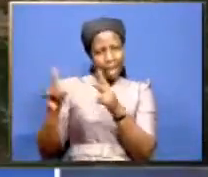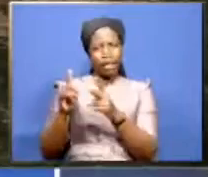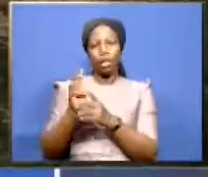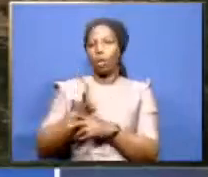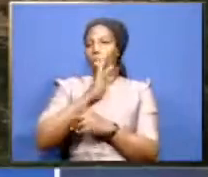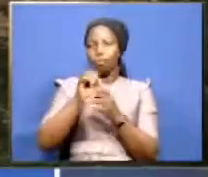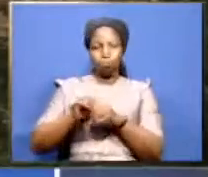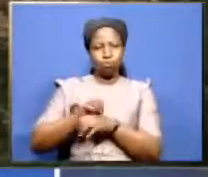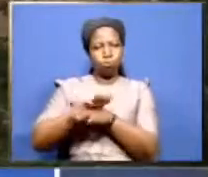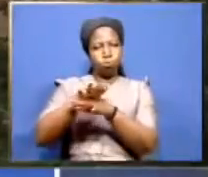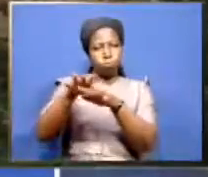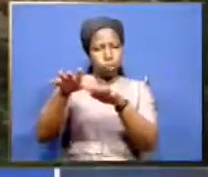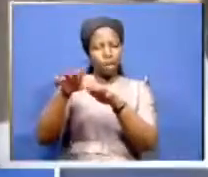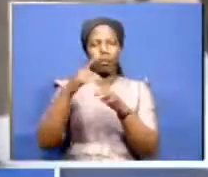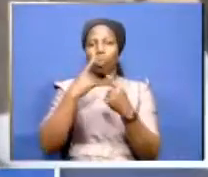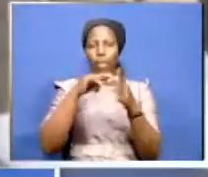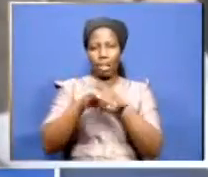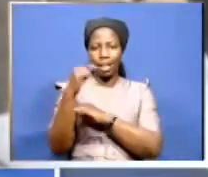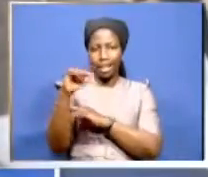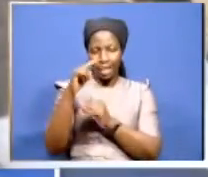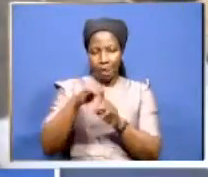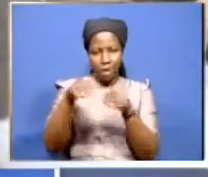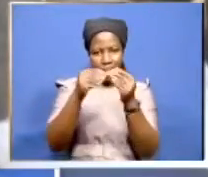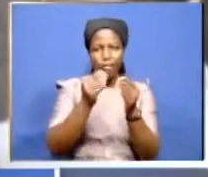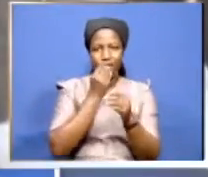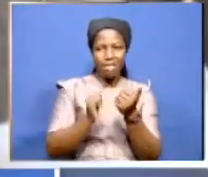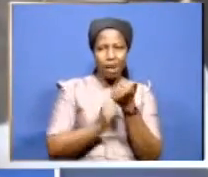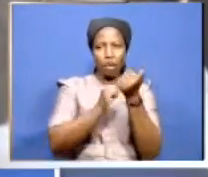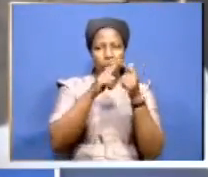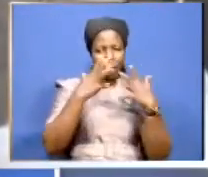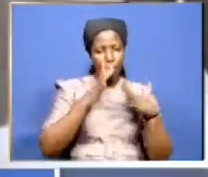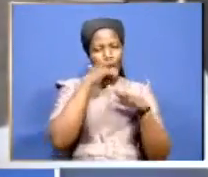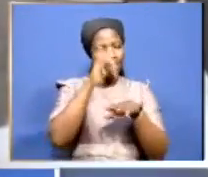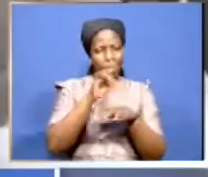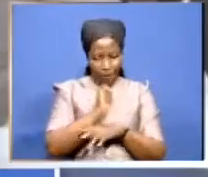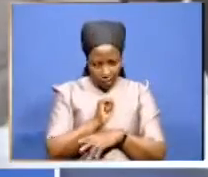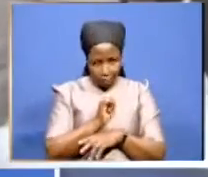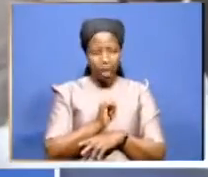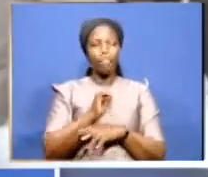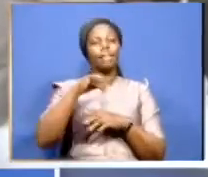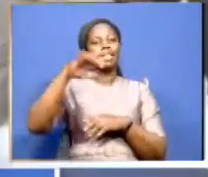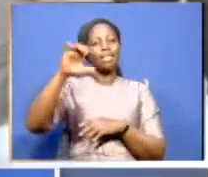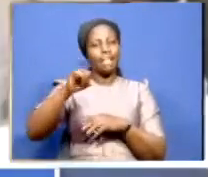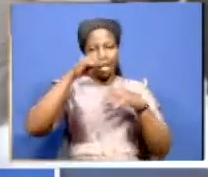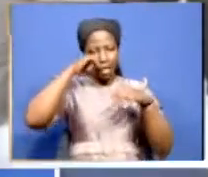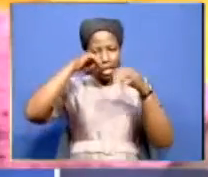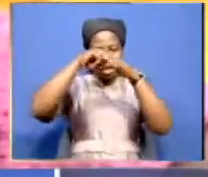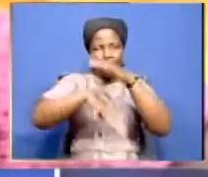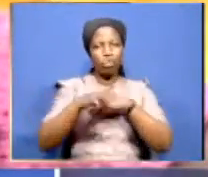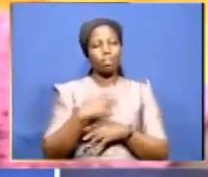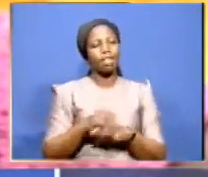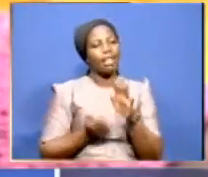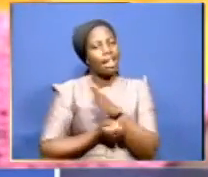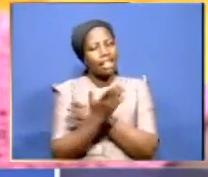Akiongea huko Garissa alipotoa msaada wa chakula kwa waathiriwa mafuriko, waziri wa ugatuzi Eugene Wamalwa